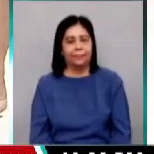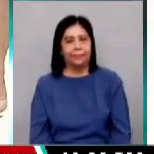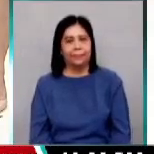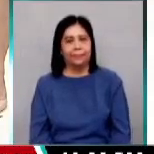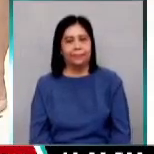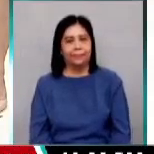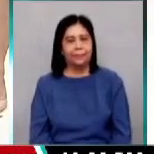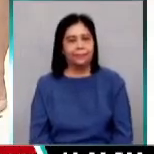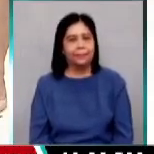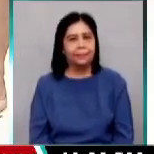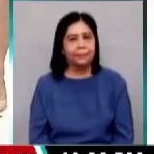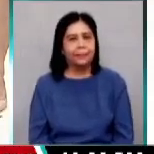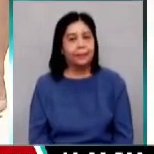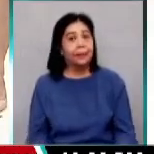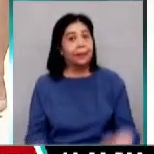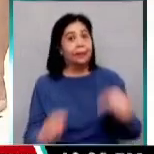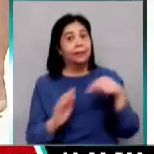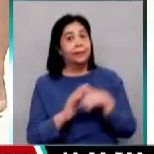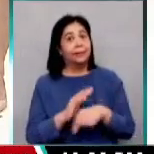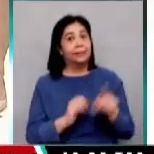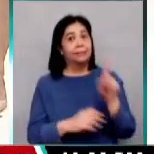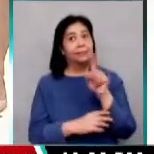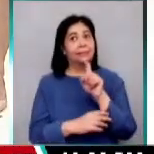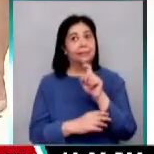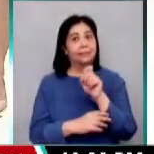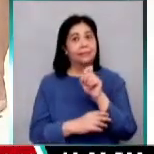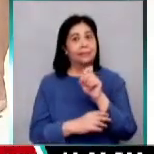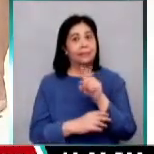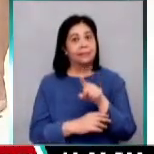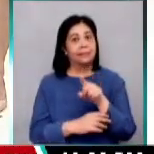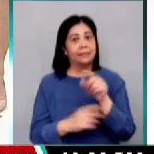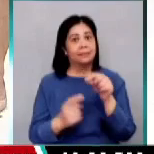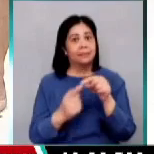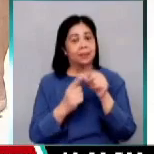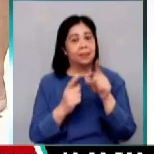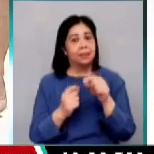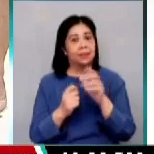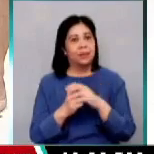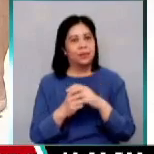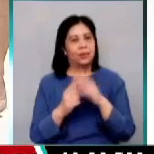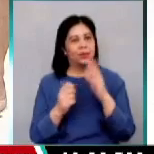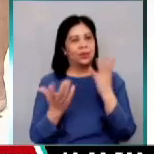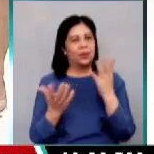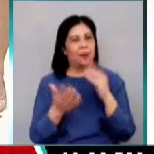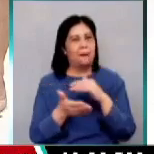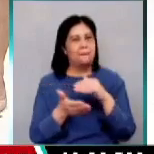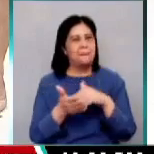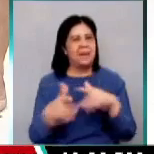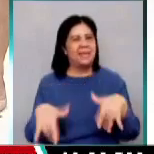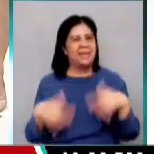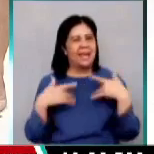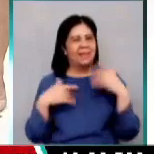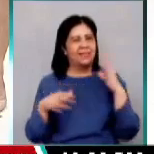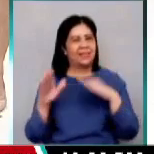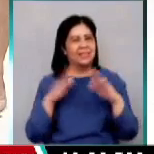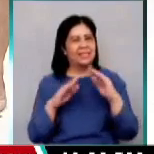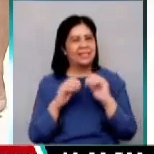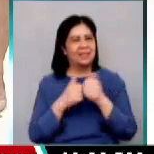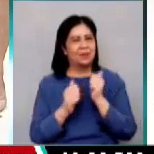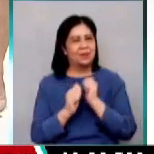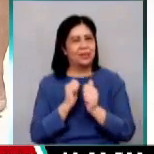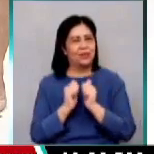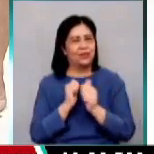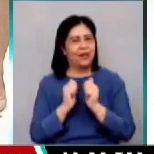Malalim na tanong, lalo na sa mga nagka-quarter life crisis o midlife crisis, how do you define kung paano